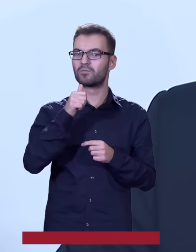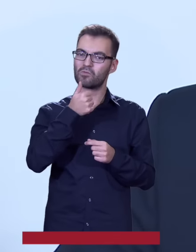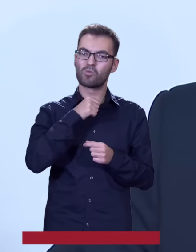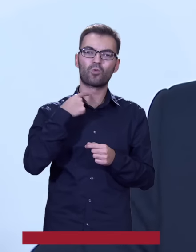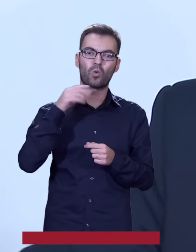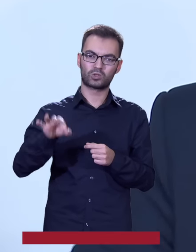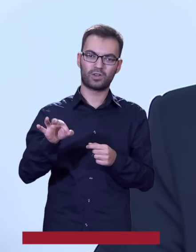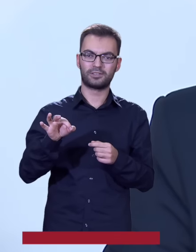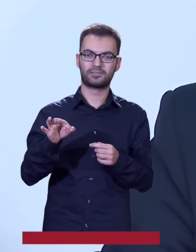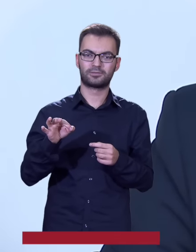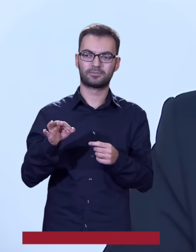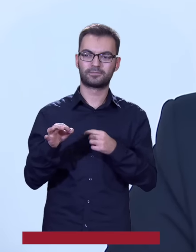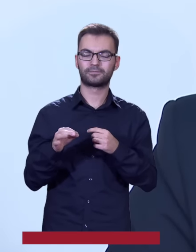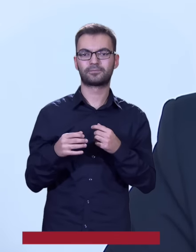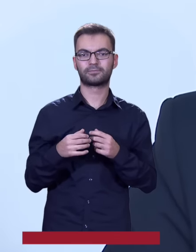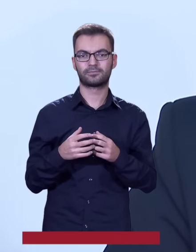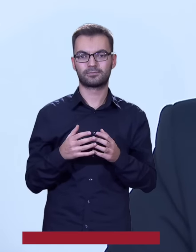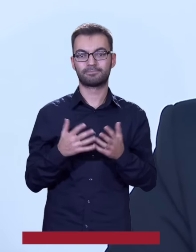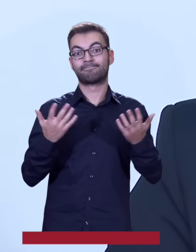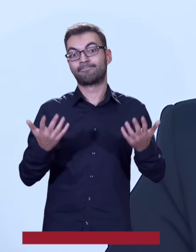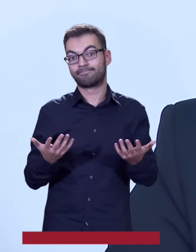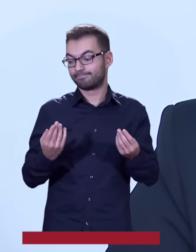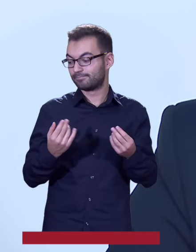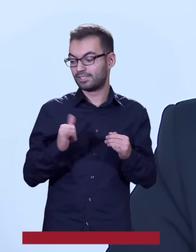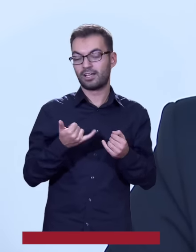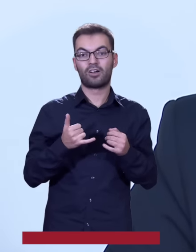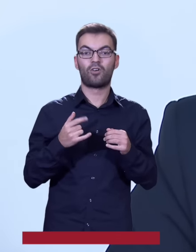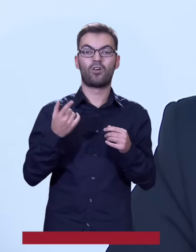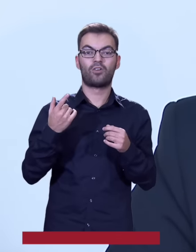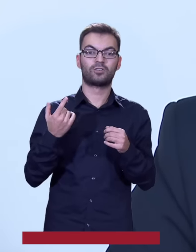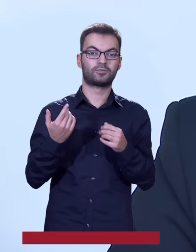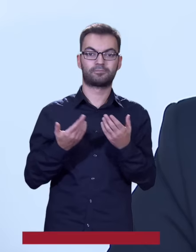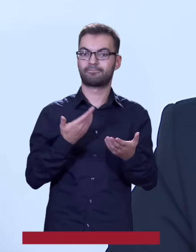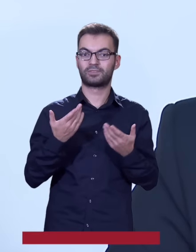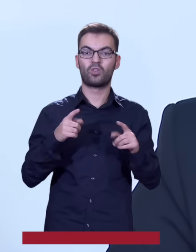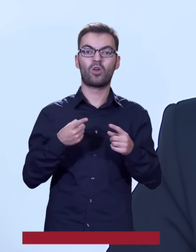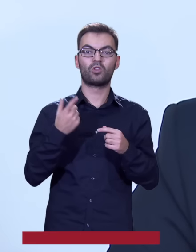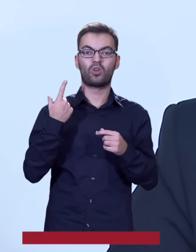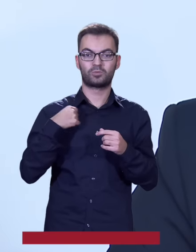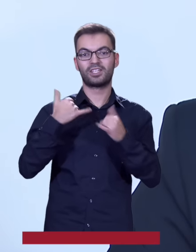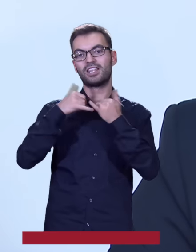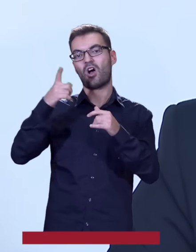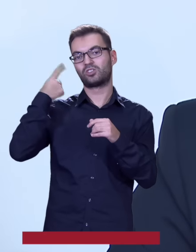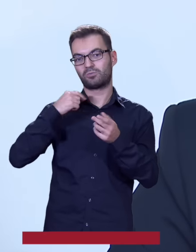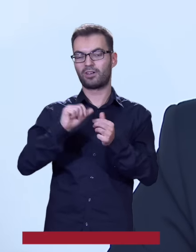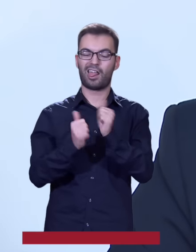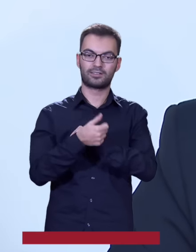głosu. No, jako legitymująca się dowodem osobistym